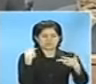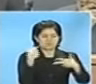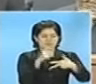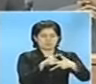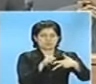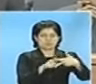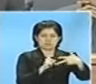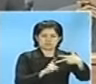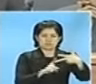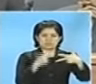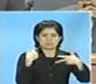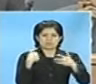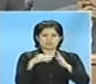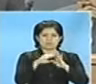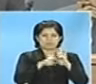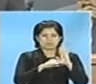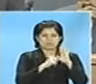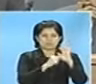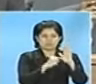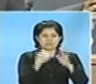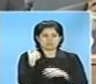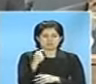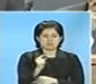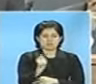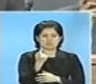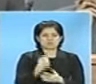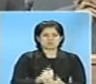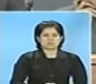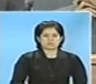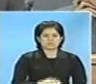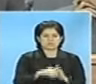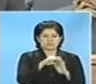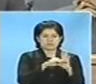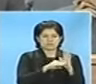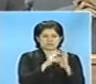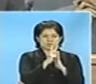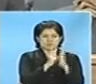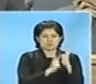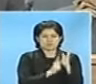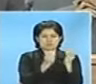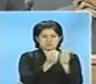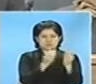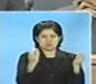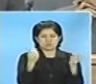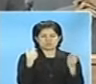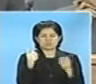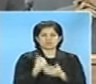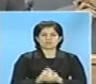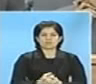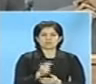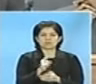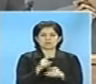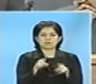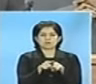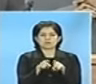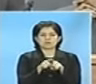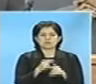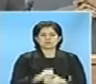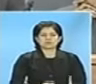กร่างขึ้นใหม่ทั้งฉบับร่างรัฐธรรมนูญฉบับนี้เปรียบเสมือนร่างรัฐธรรมนูญฉบับต้นลานฮะเ